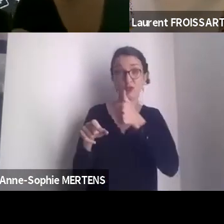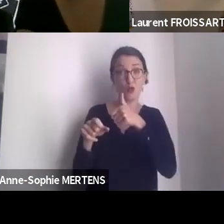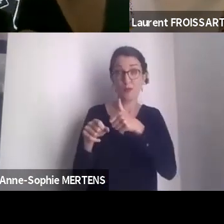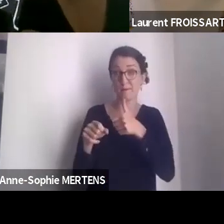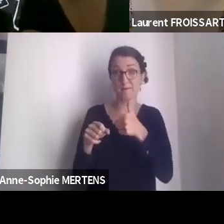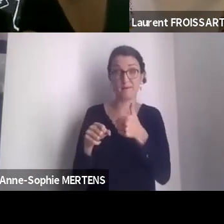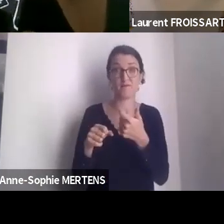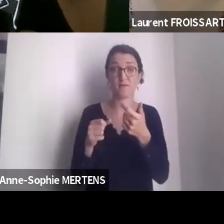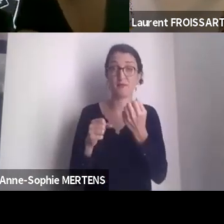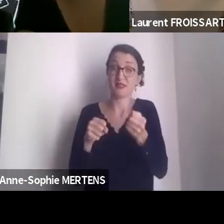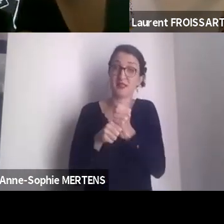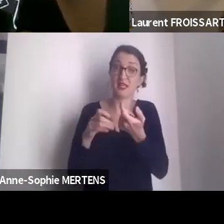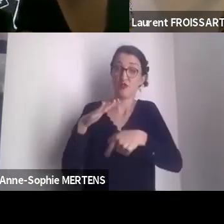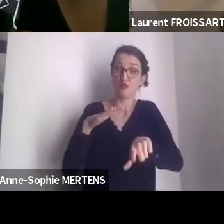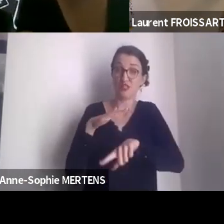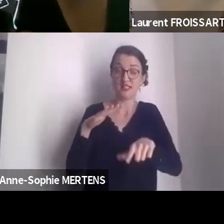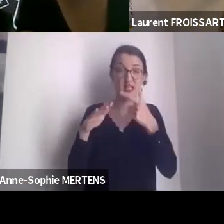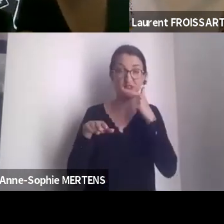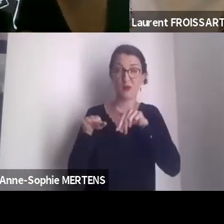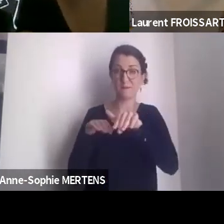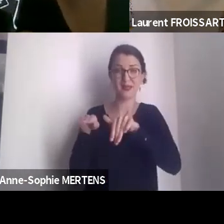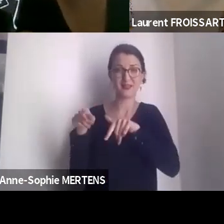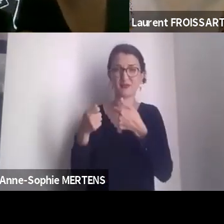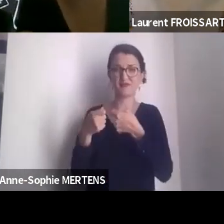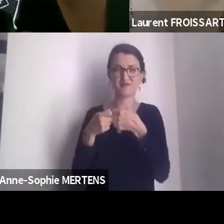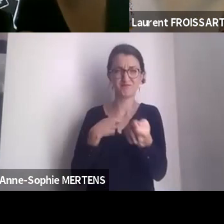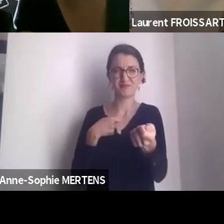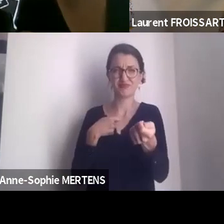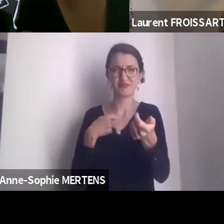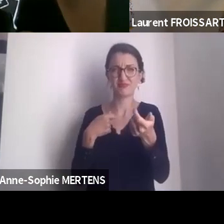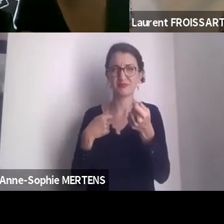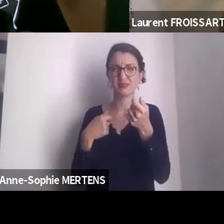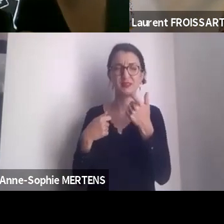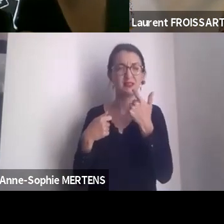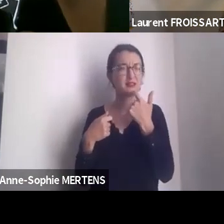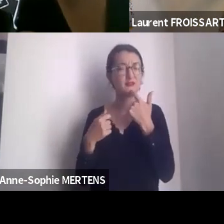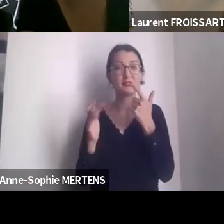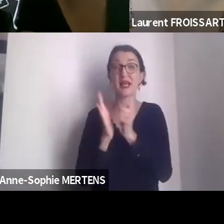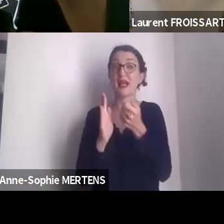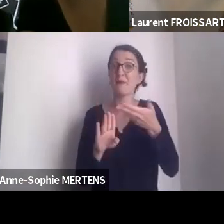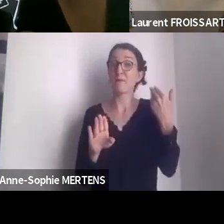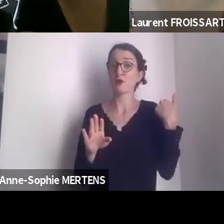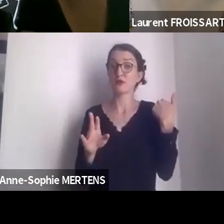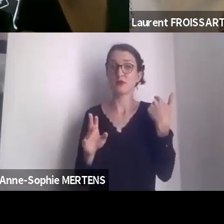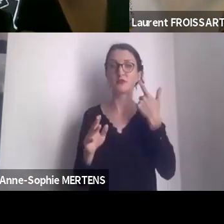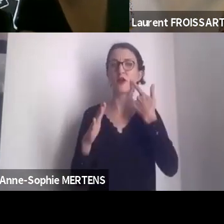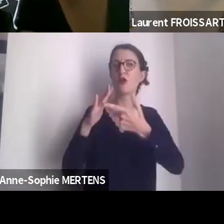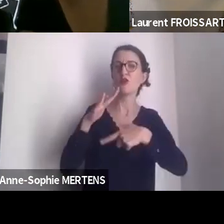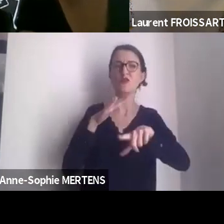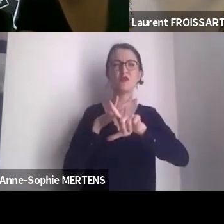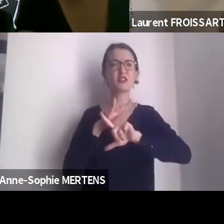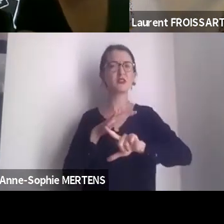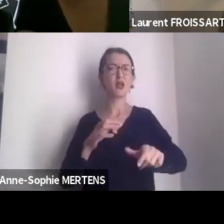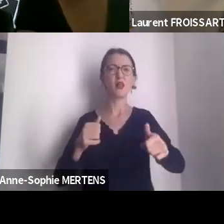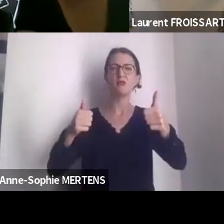adaptées. C'est-à-dire qu'on prenait le temps on passait beaucoup de temps à imaginer, à concevoir le super logiciel génial qui